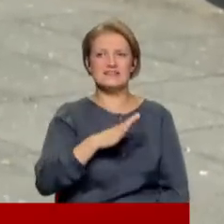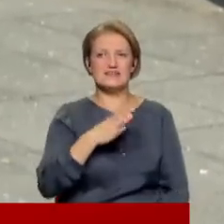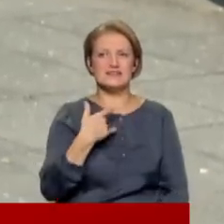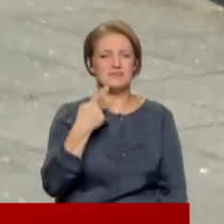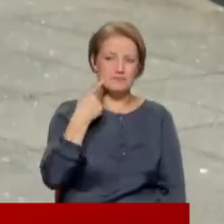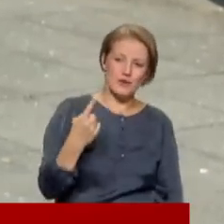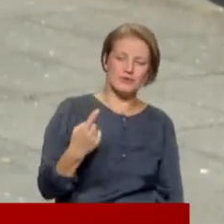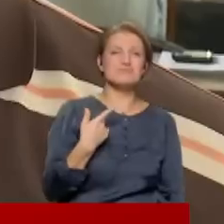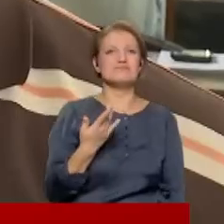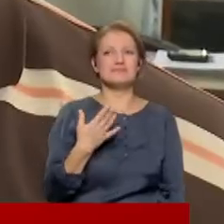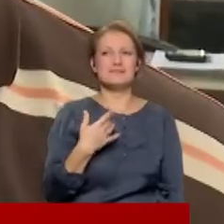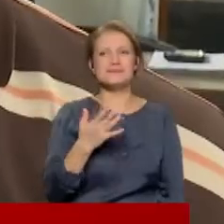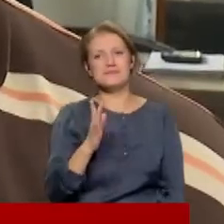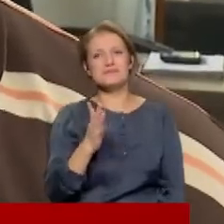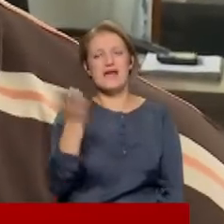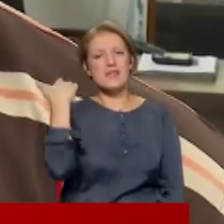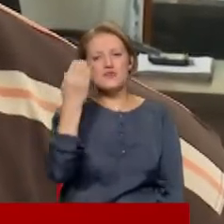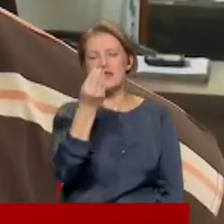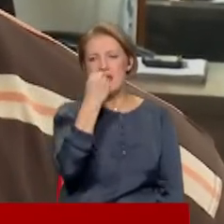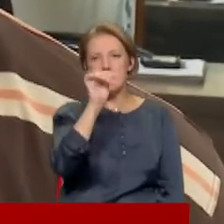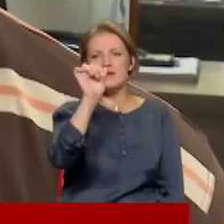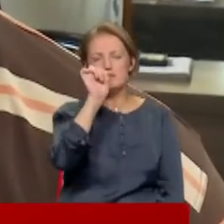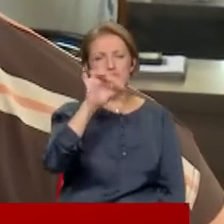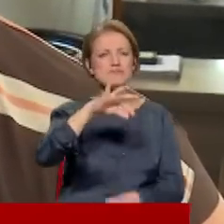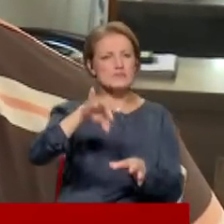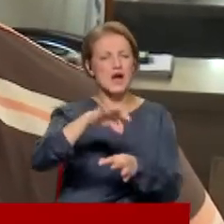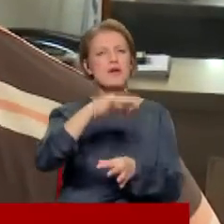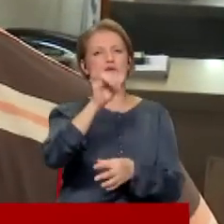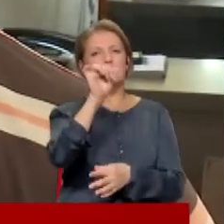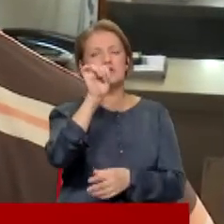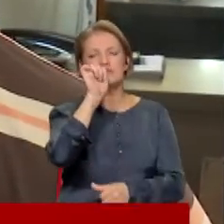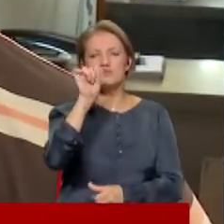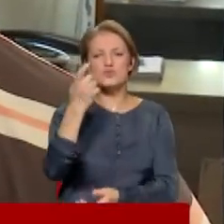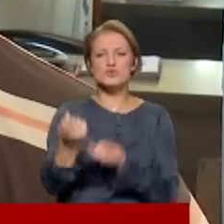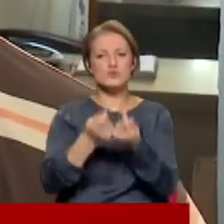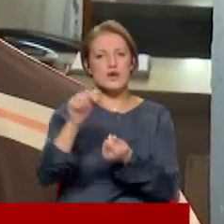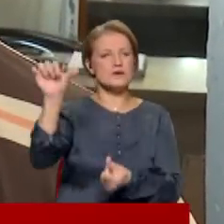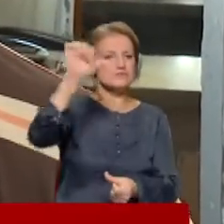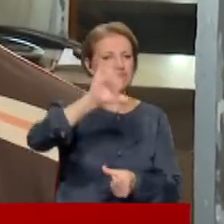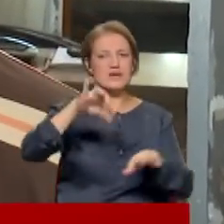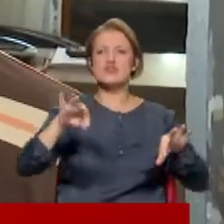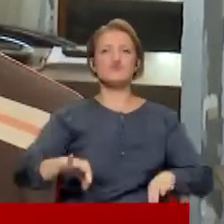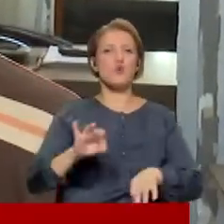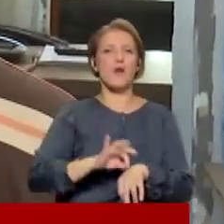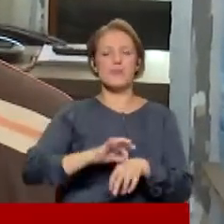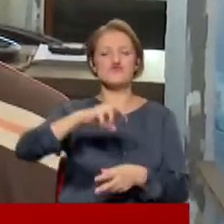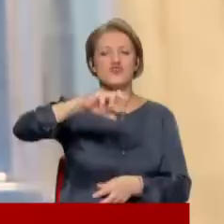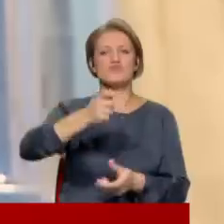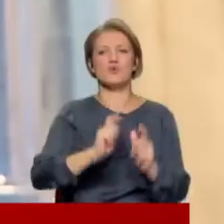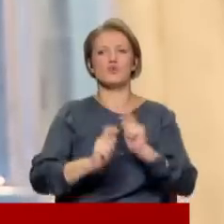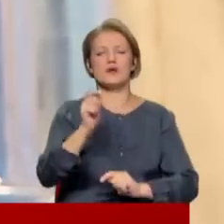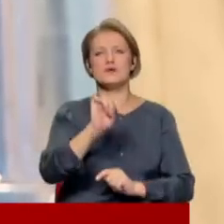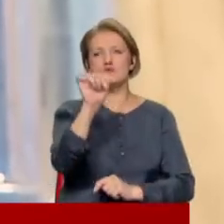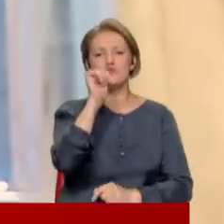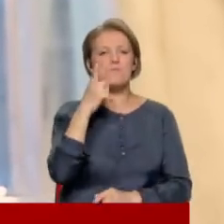gözünün içine bakıyoruz artık. Daha önce yemeğine, çayına hepsini içme suyu kullanacağı zaman şu anda Çeşme'den kullanıyor.